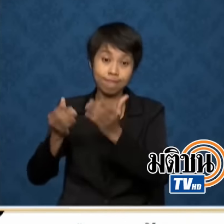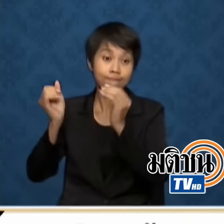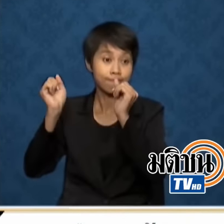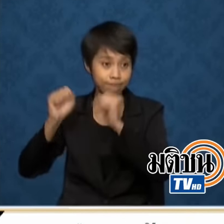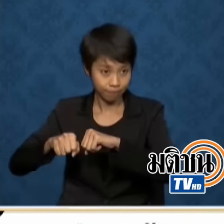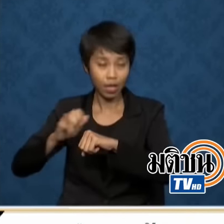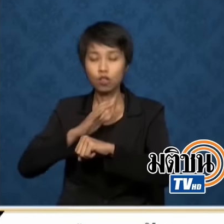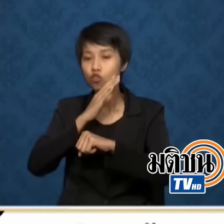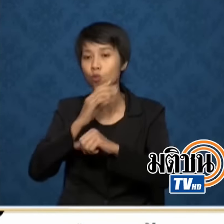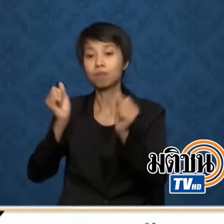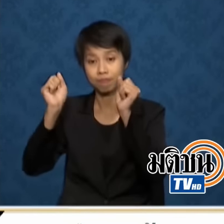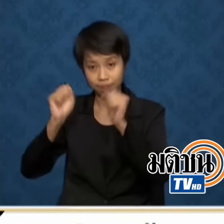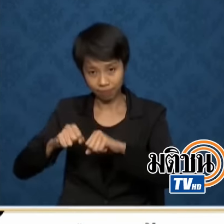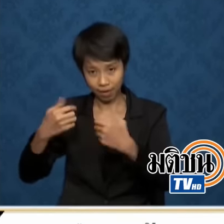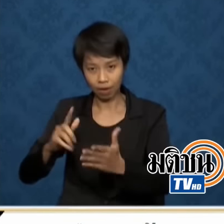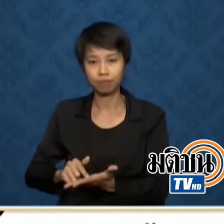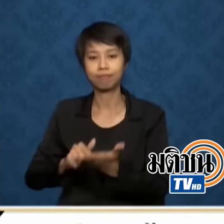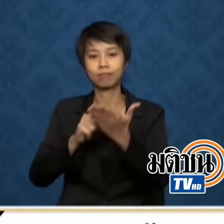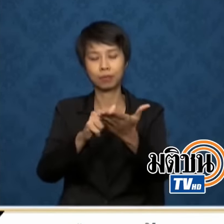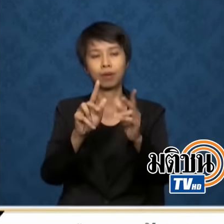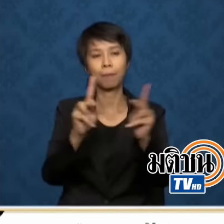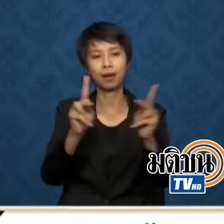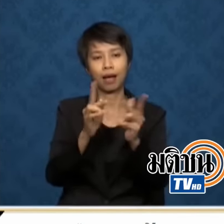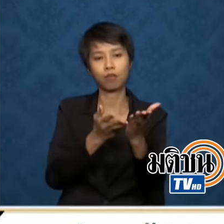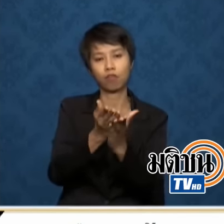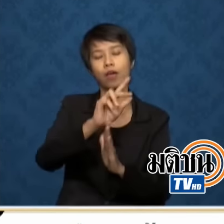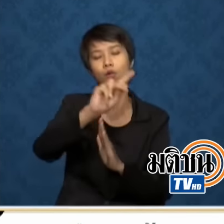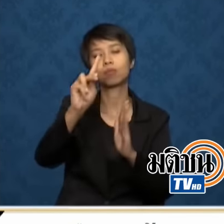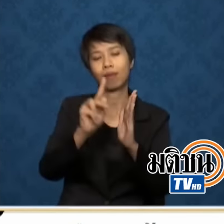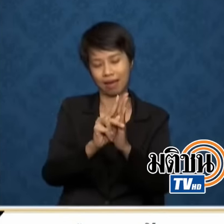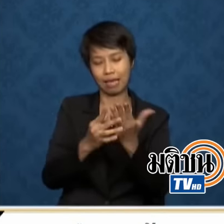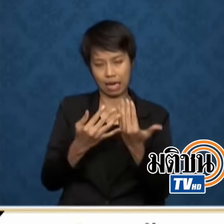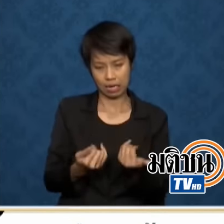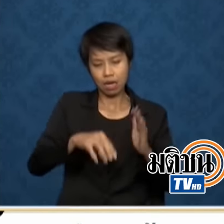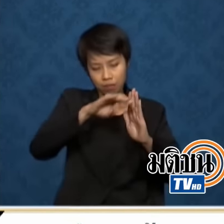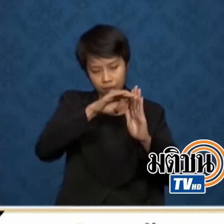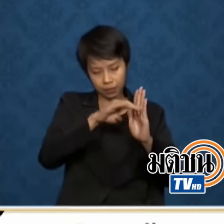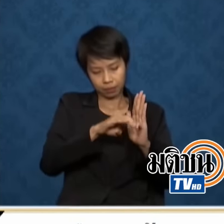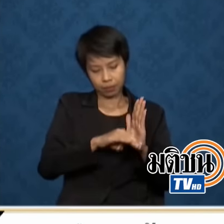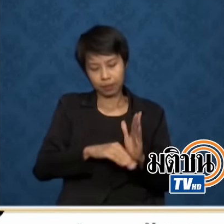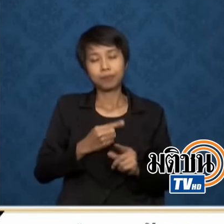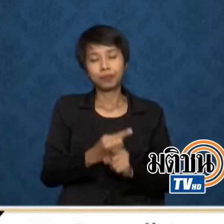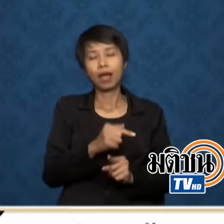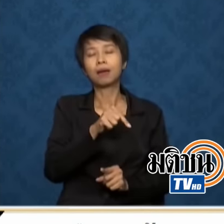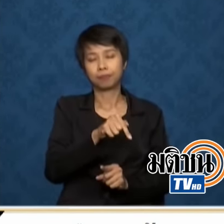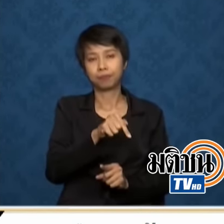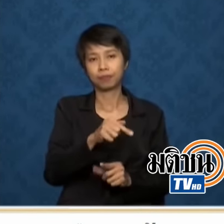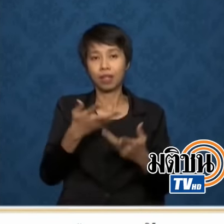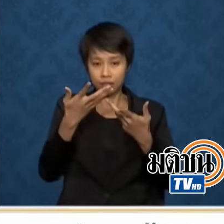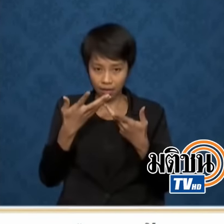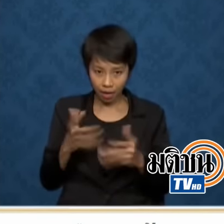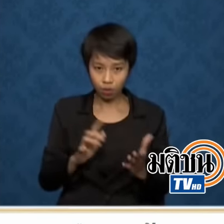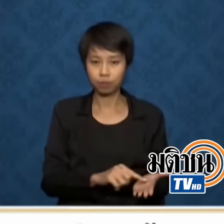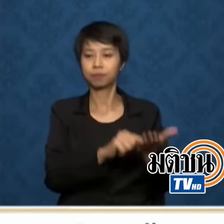ชอบก็ต้องส่งคณะกรรมการกฤษฎีกาครับเพราะนี่คือขั้นตอนตามกฎหมายที่จะต้องดำเนินการให้ครบถ้วนแล้วจึง